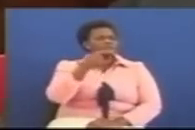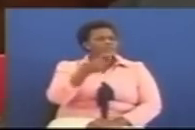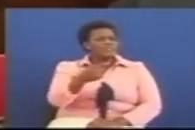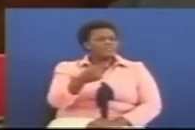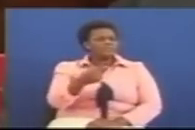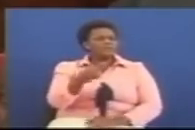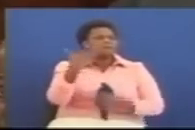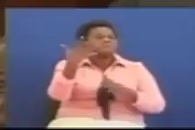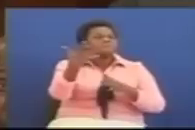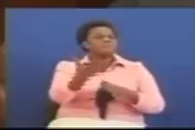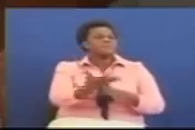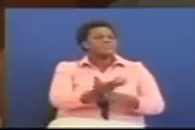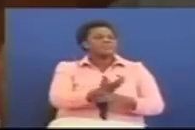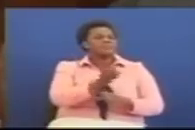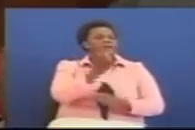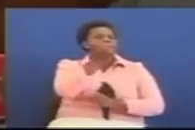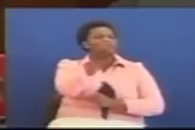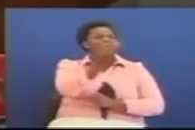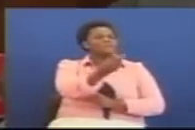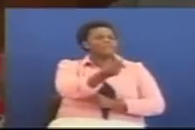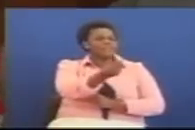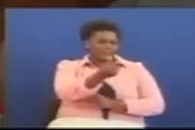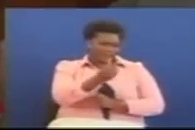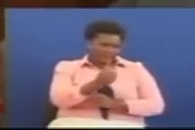itajengwa, hakimu ameteuliwa kuja kufanya nini?